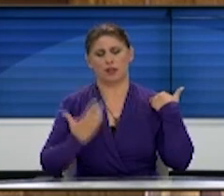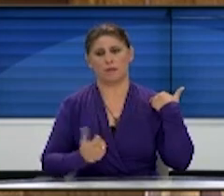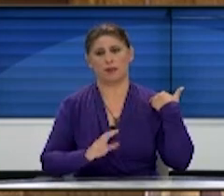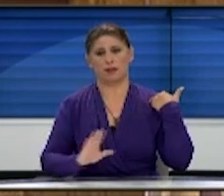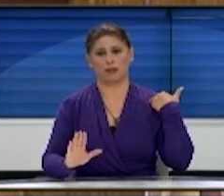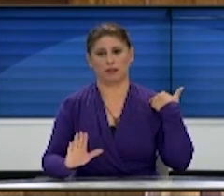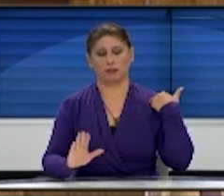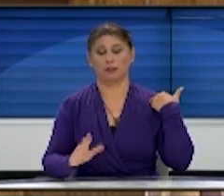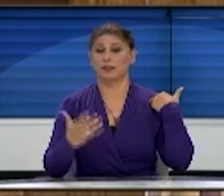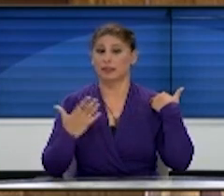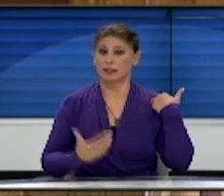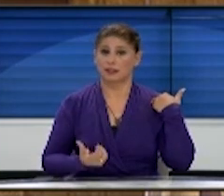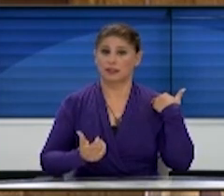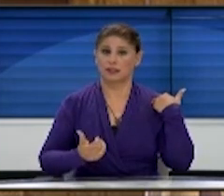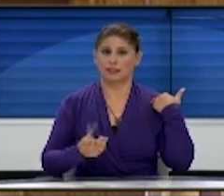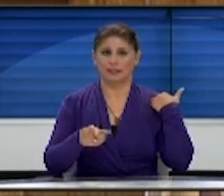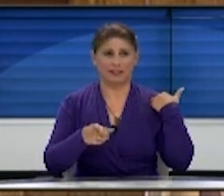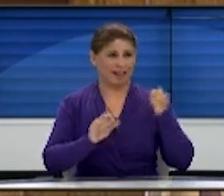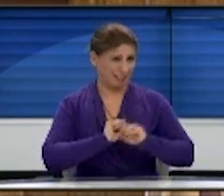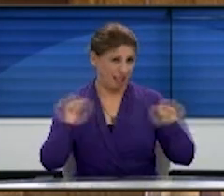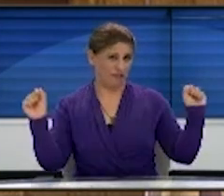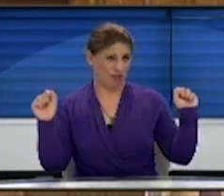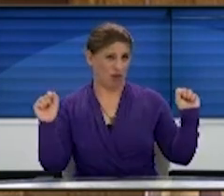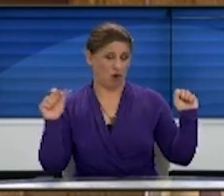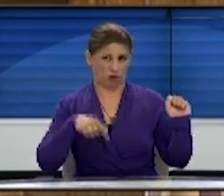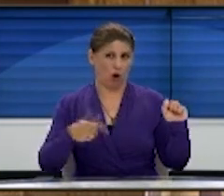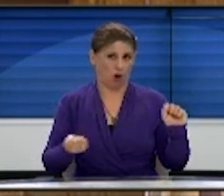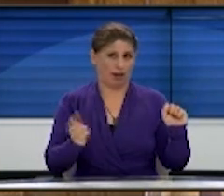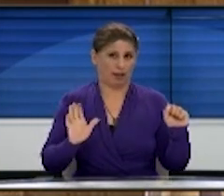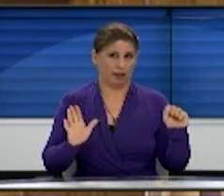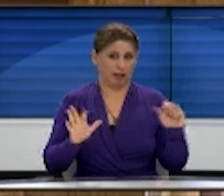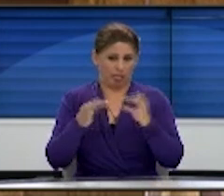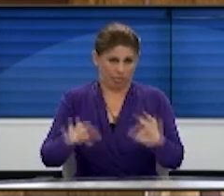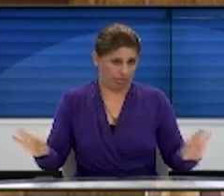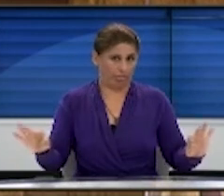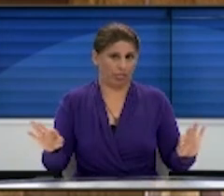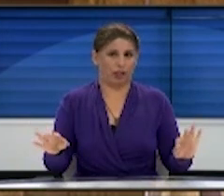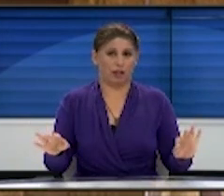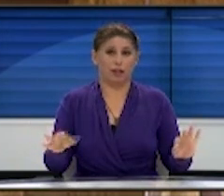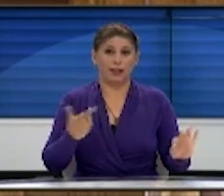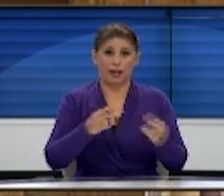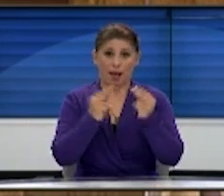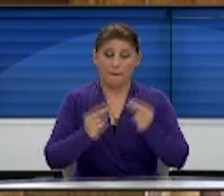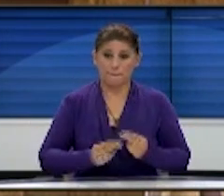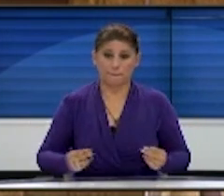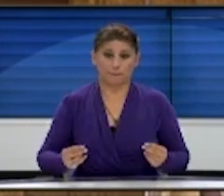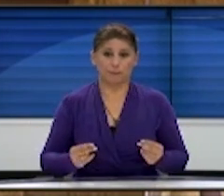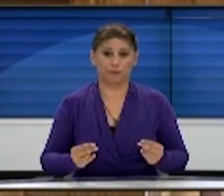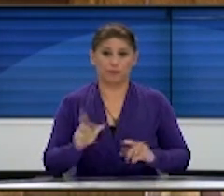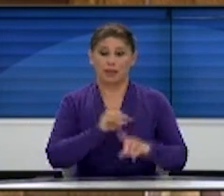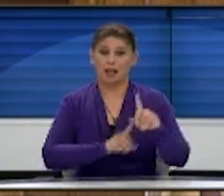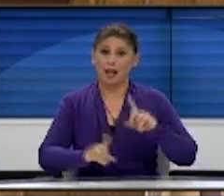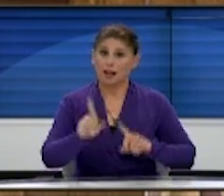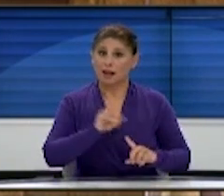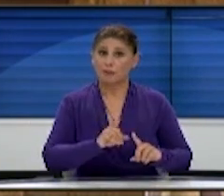υπάρχει, αποτελούν κεραυνό ενεθρία, συντελούνται εν κενό, είναι αποτέλεσμα